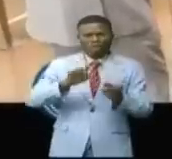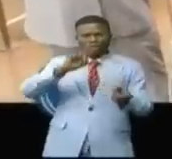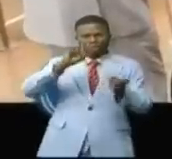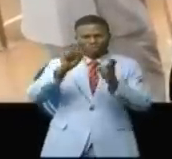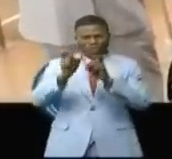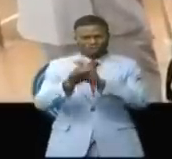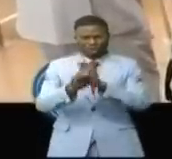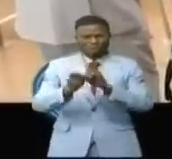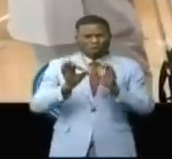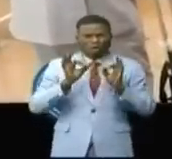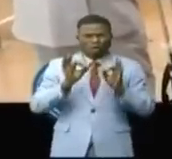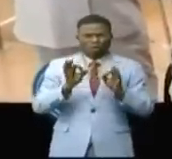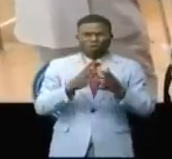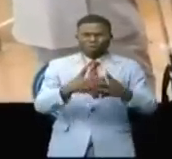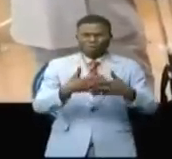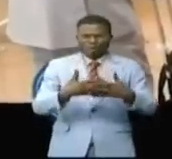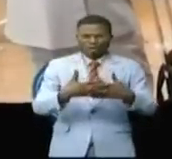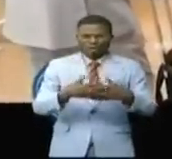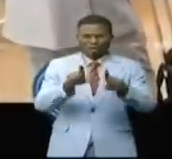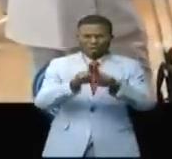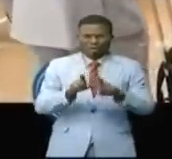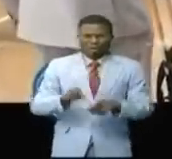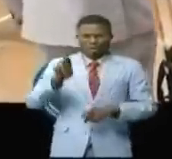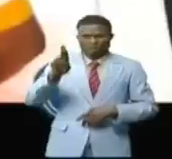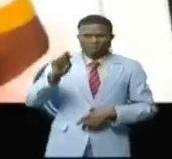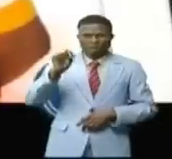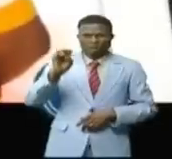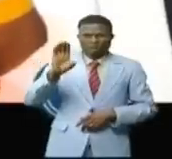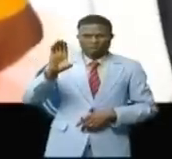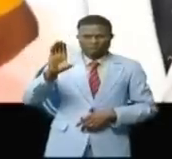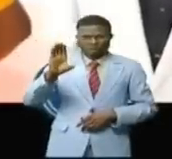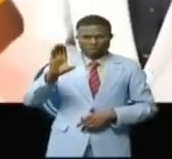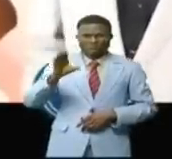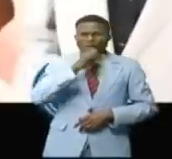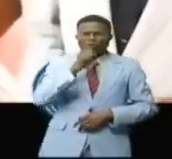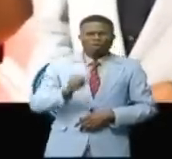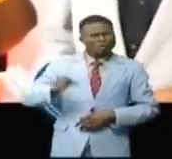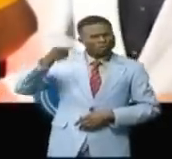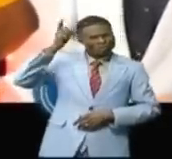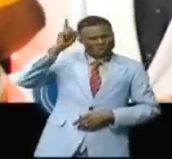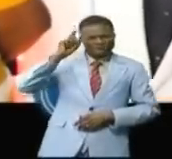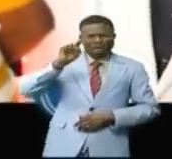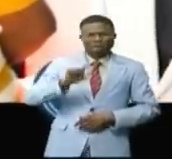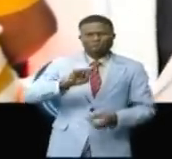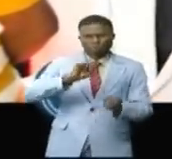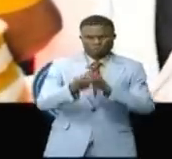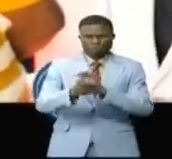des équipements de la rtnc vieux de plus d'une décennie